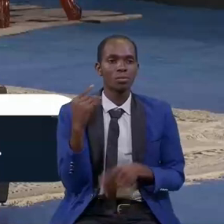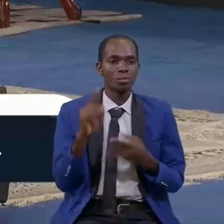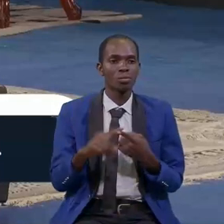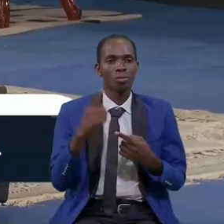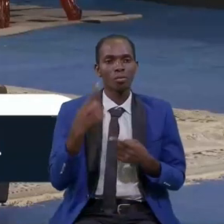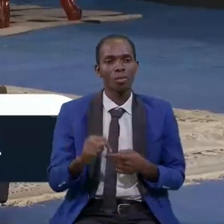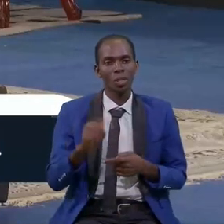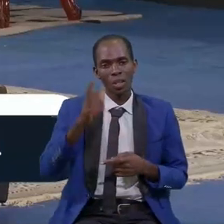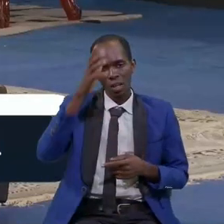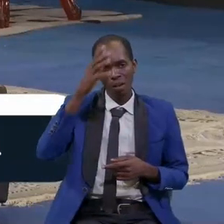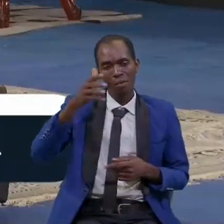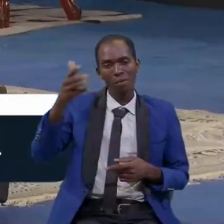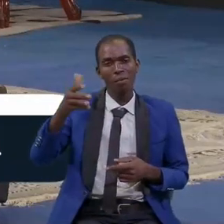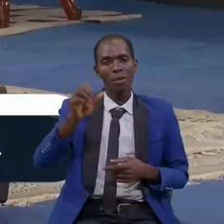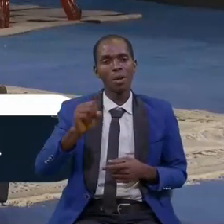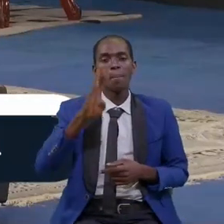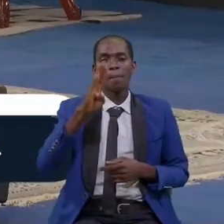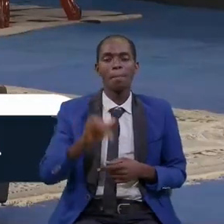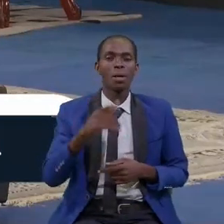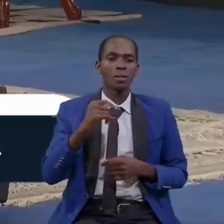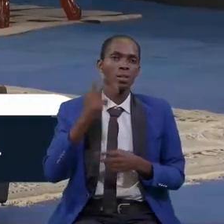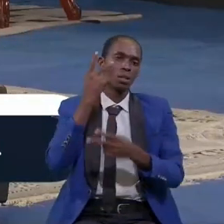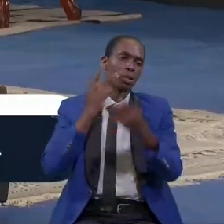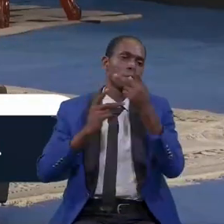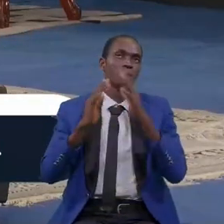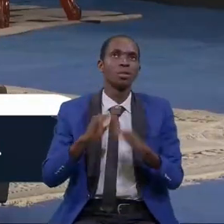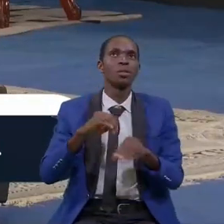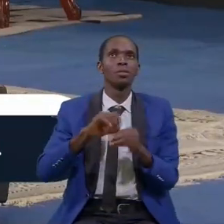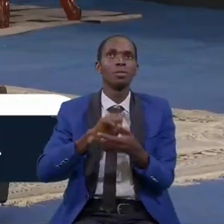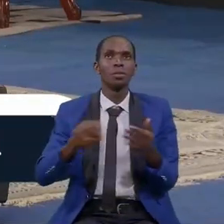nos pères par